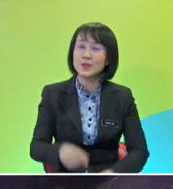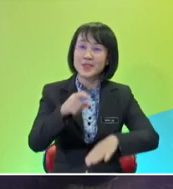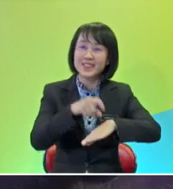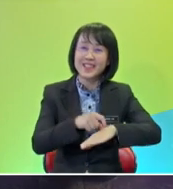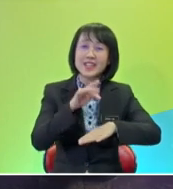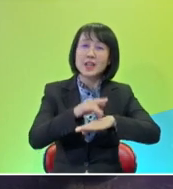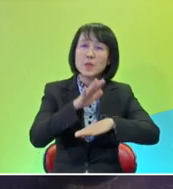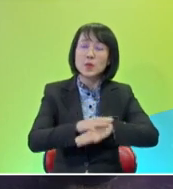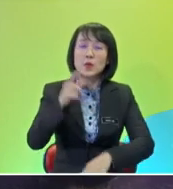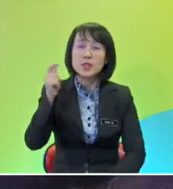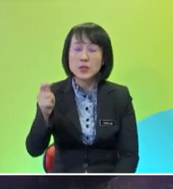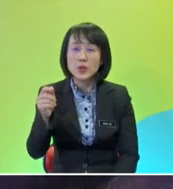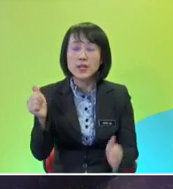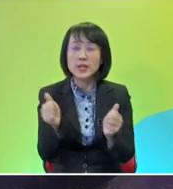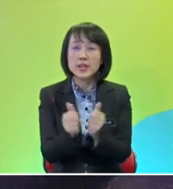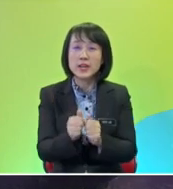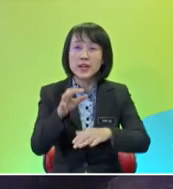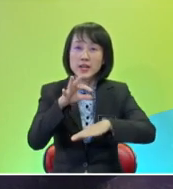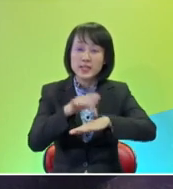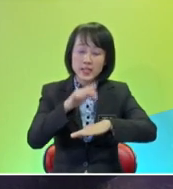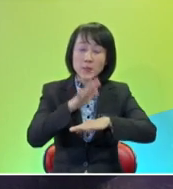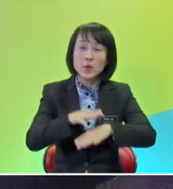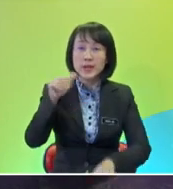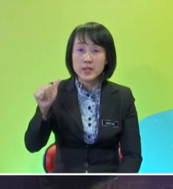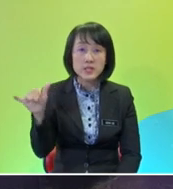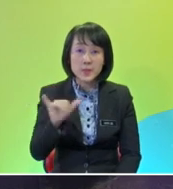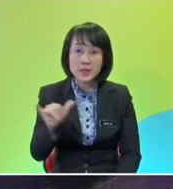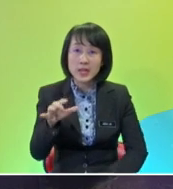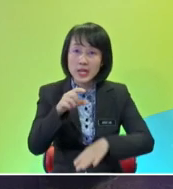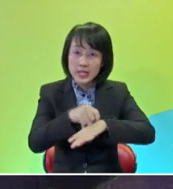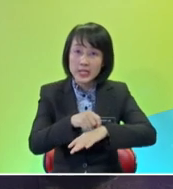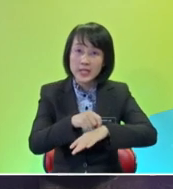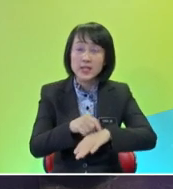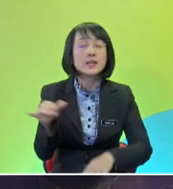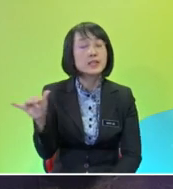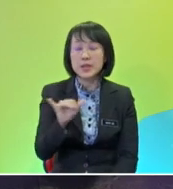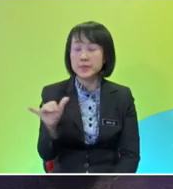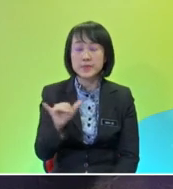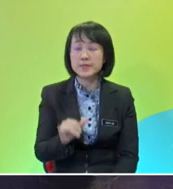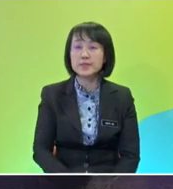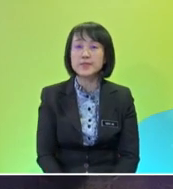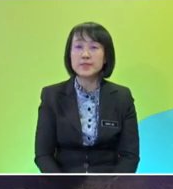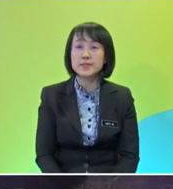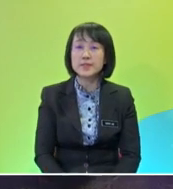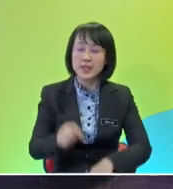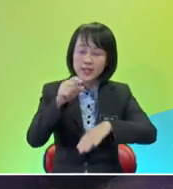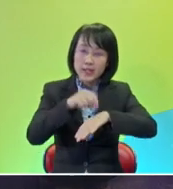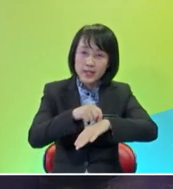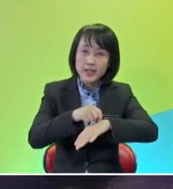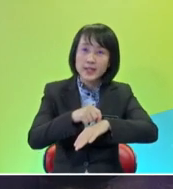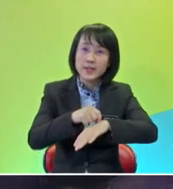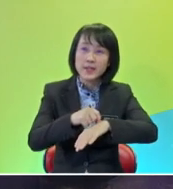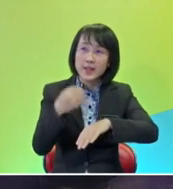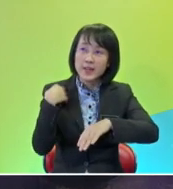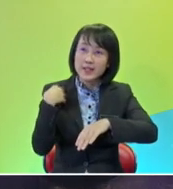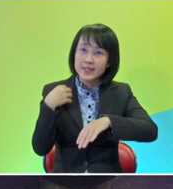tiruk dengan nyamuk Aedes sama tak? Sama je. Sama je. Kalau digigit mesti ada bintat. Yang kita